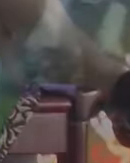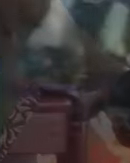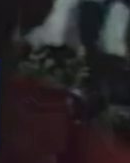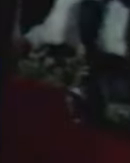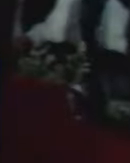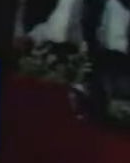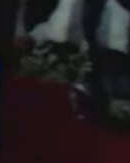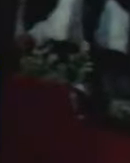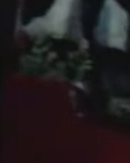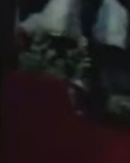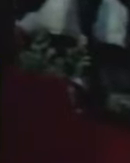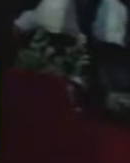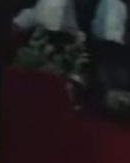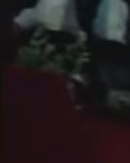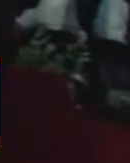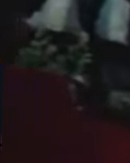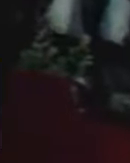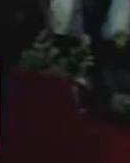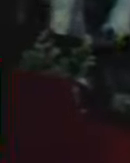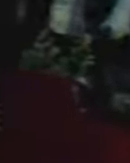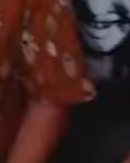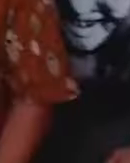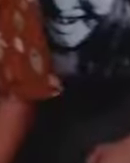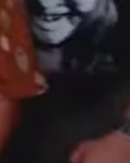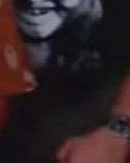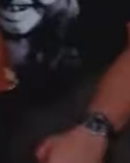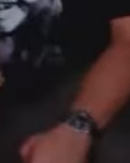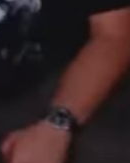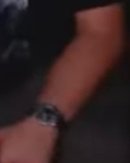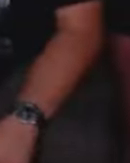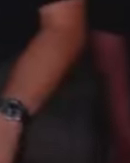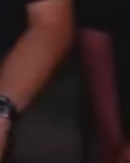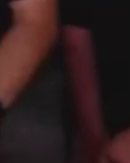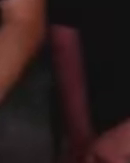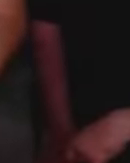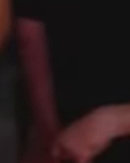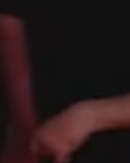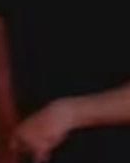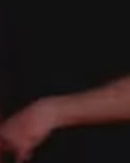September 2024. Dari Jakarta, Hadi Setiarifa, Ade Supriyatna, iNews melaporkan.